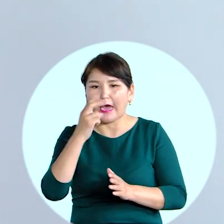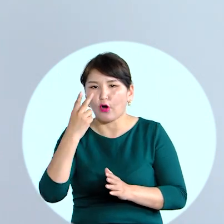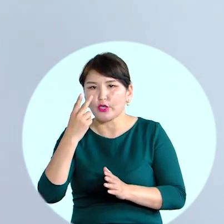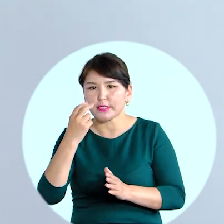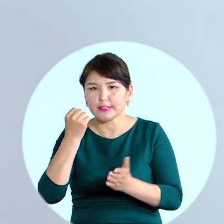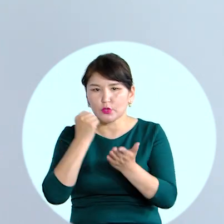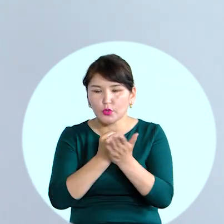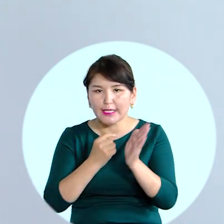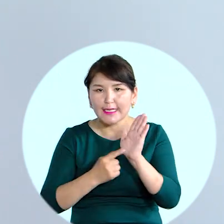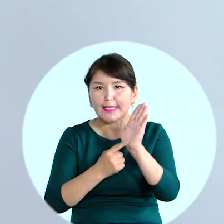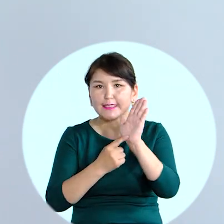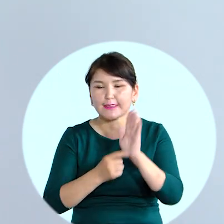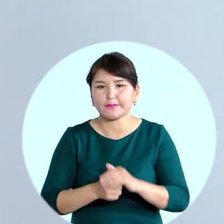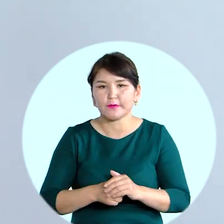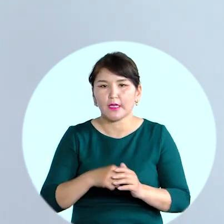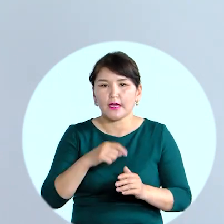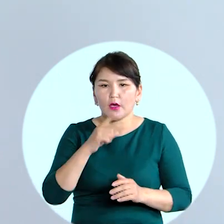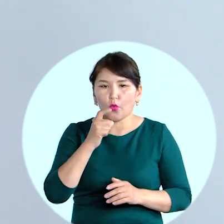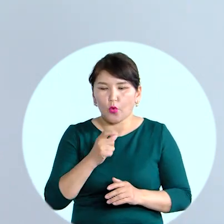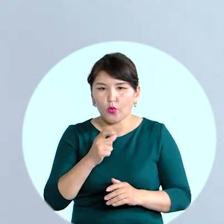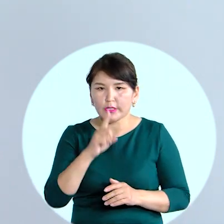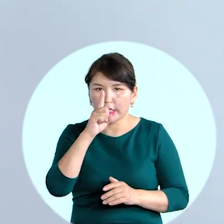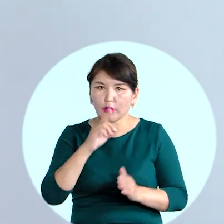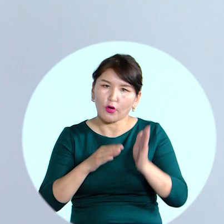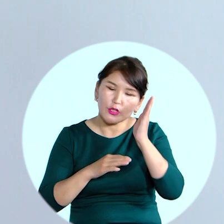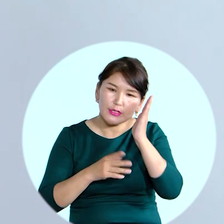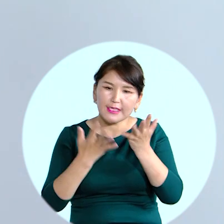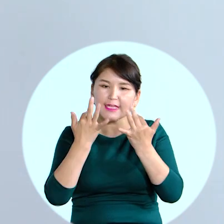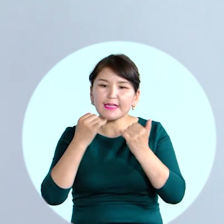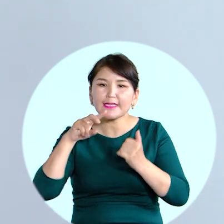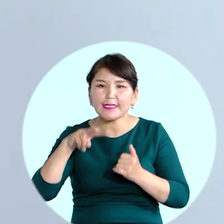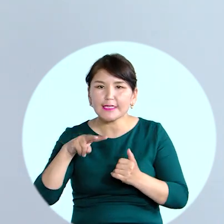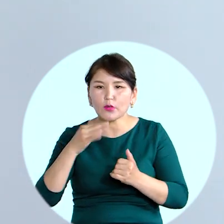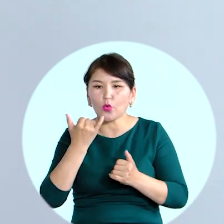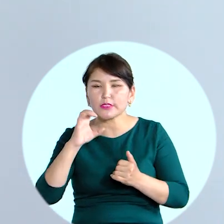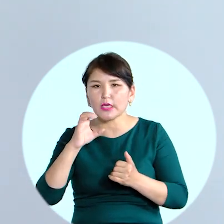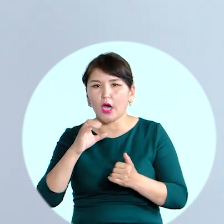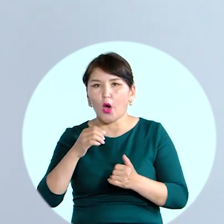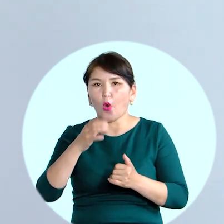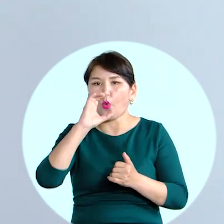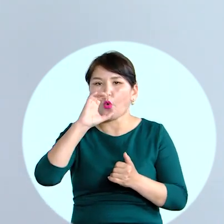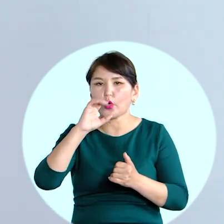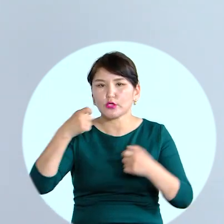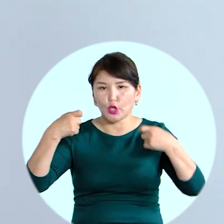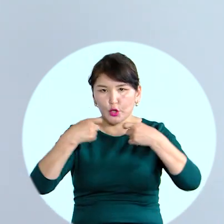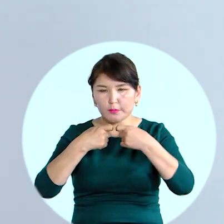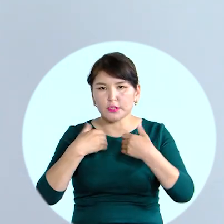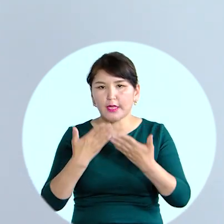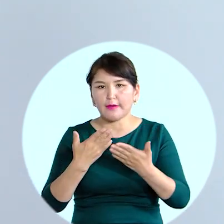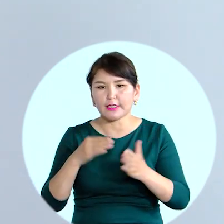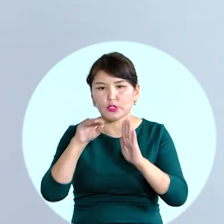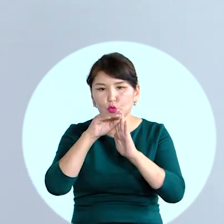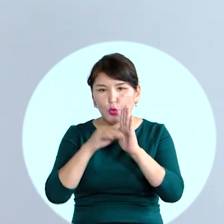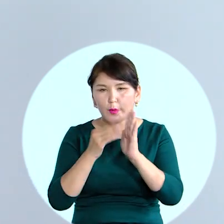одоо хоногт хэрэглэх усны хэмжээ гарахтаа бид нэг кг жинийд 30 мл ус байхаар тооцож бол гаргадаг л